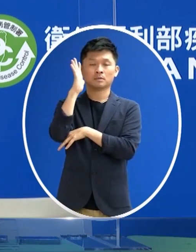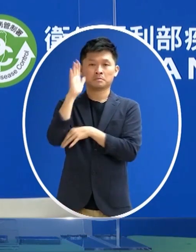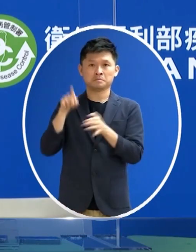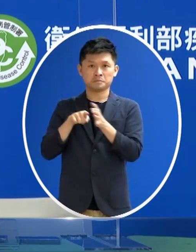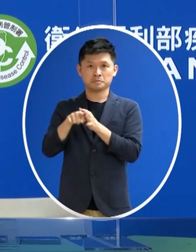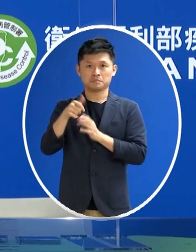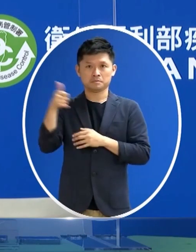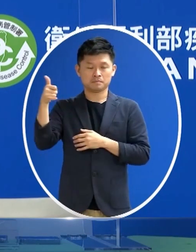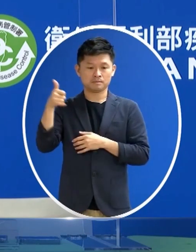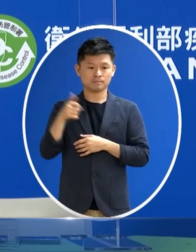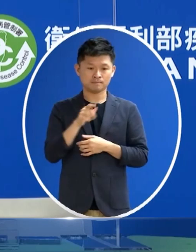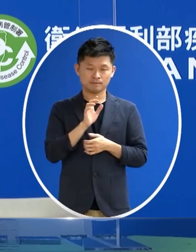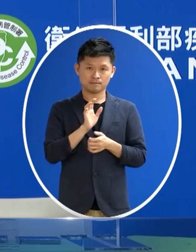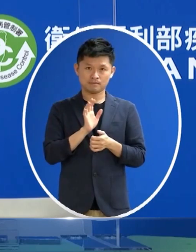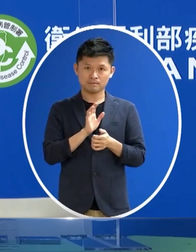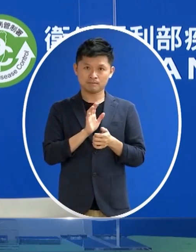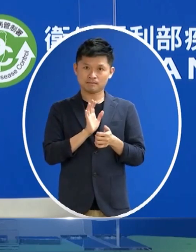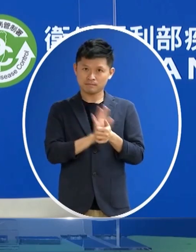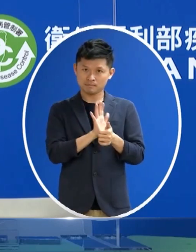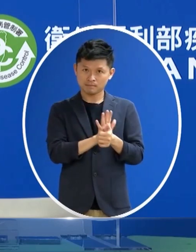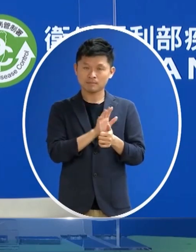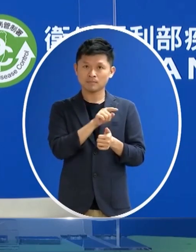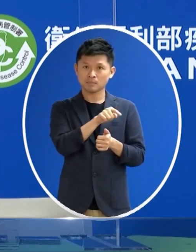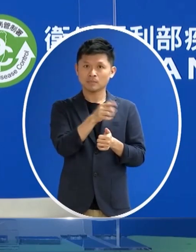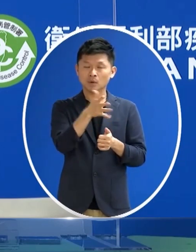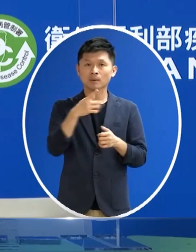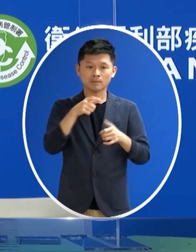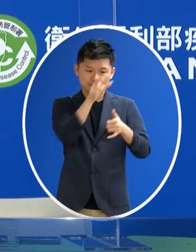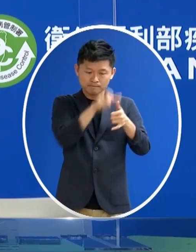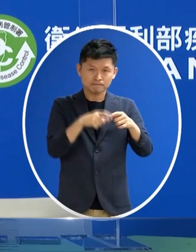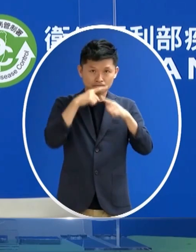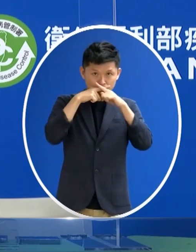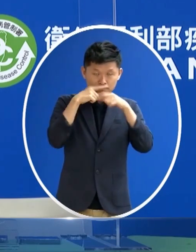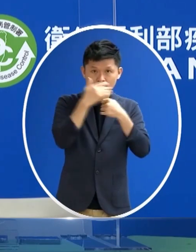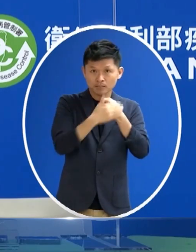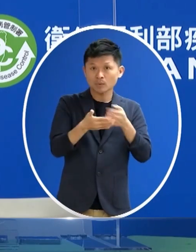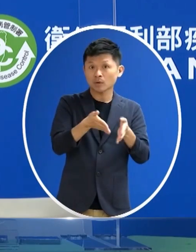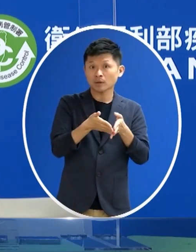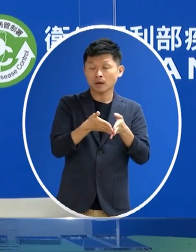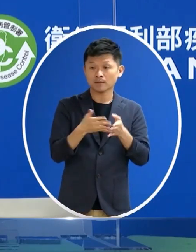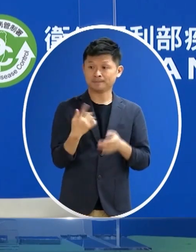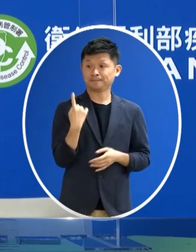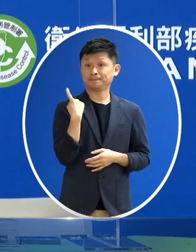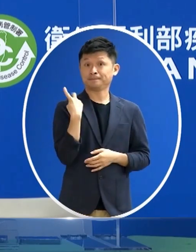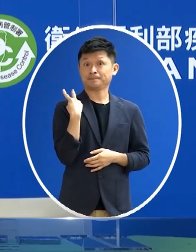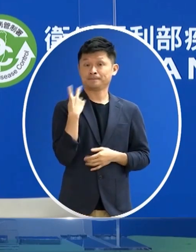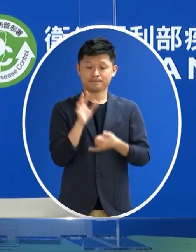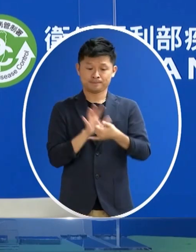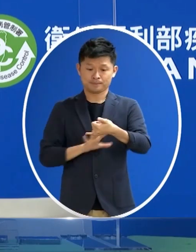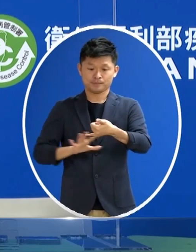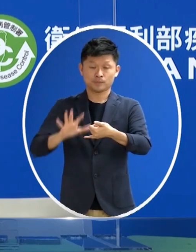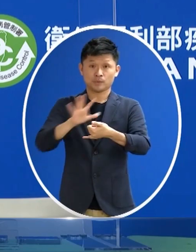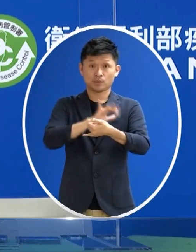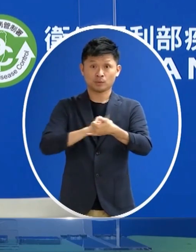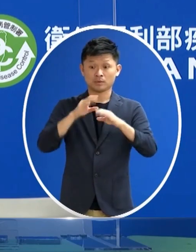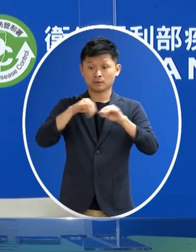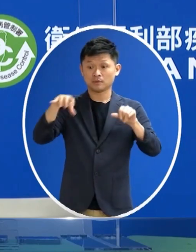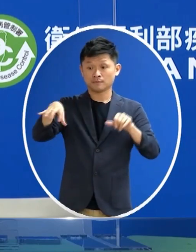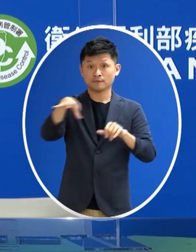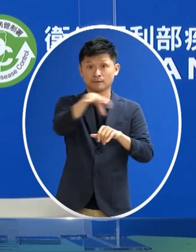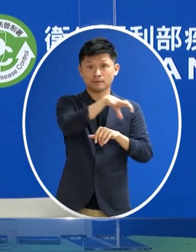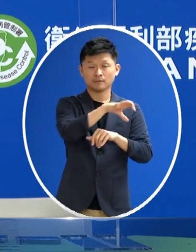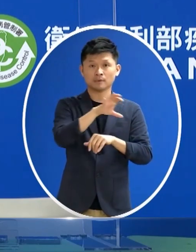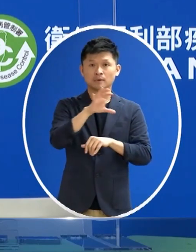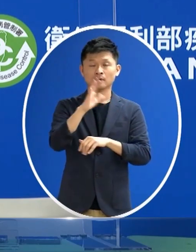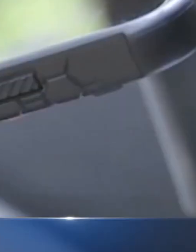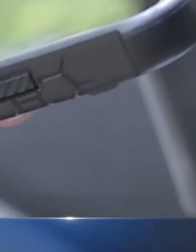理，这个有各自保护的关系。那我们在前几天的全国跟地方的全国